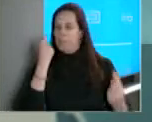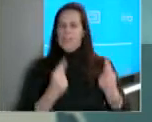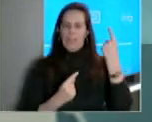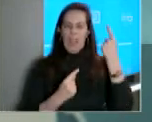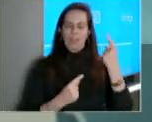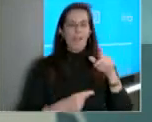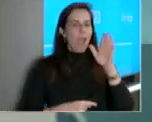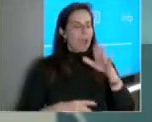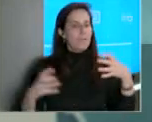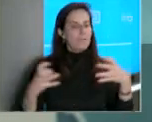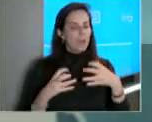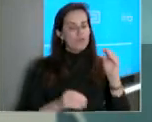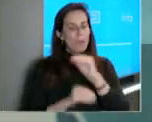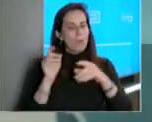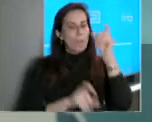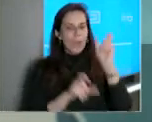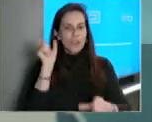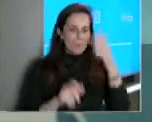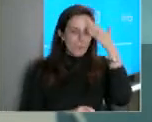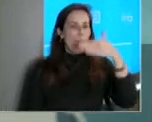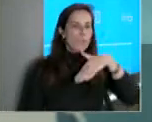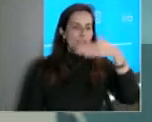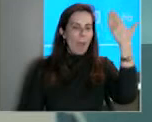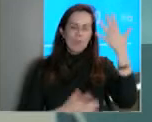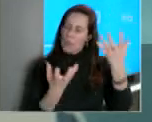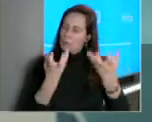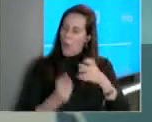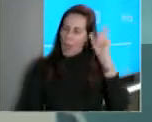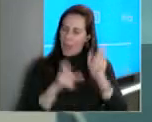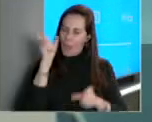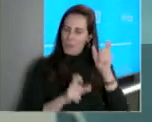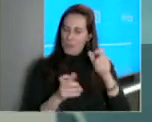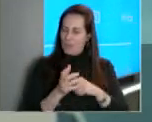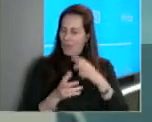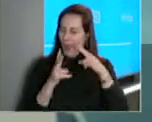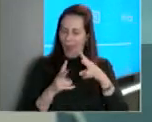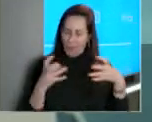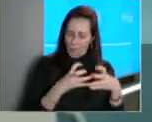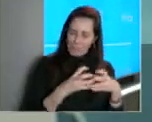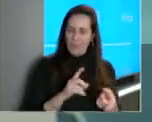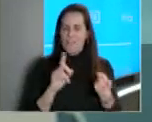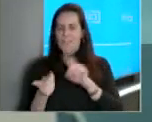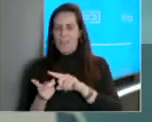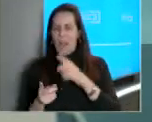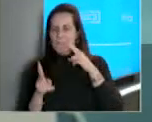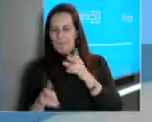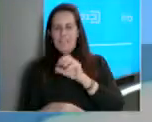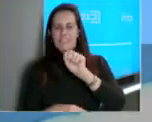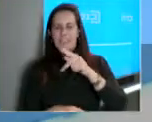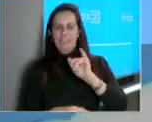הדרך. כמו כן, המפלגות נעזרו באנשים מפורסמים שימשכו את הציבור, מהגשש החיוור ועד ספי